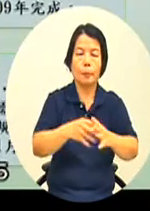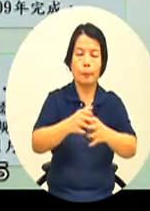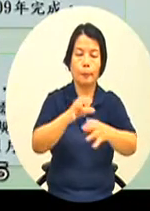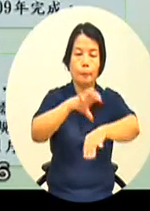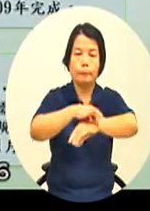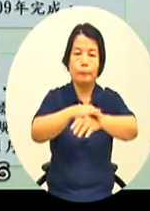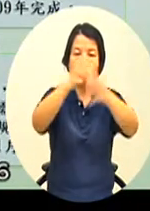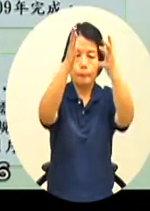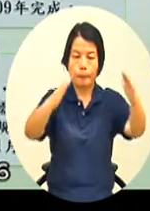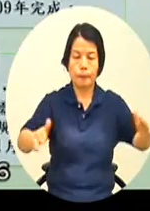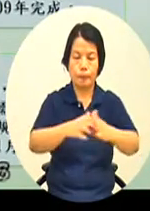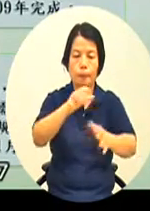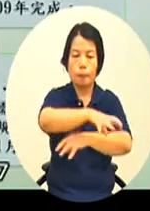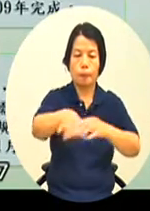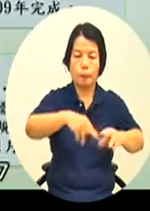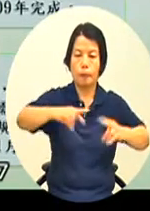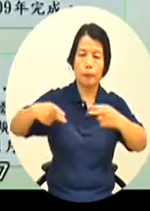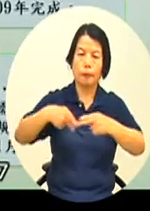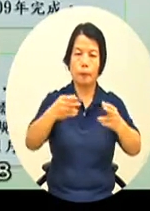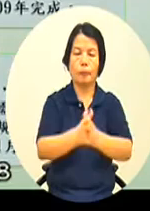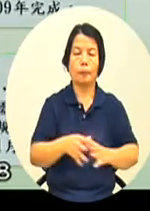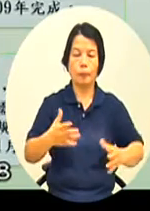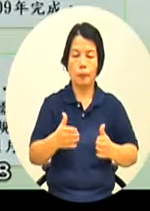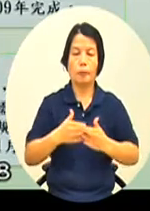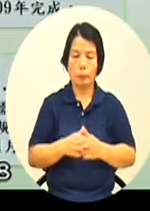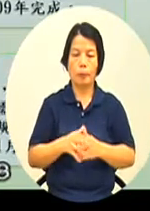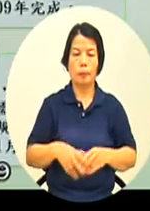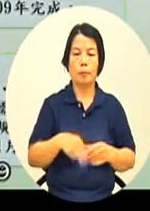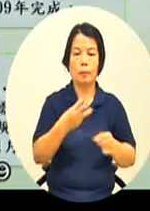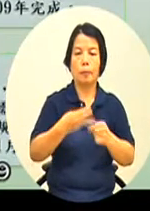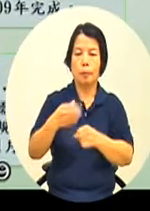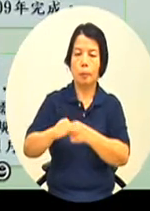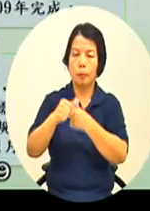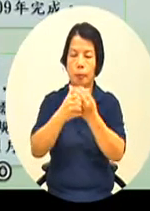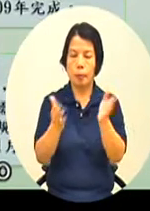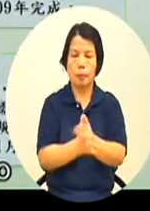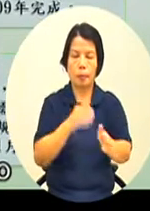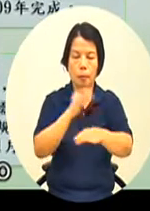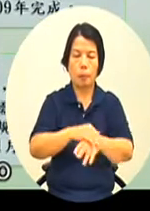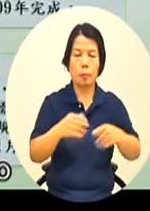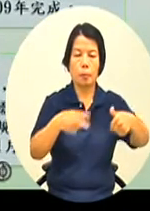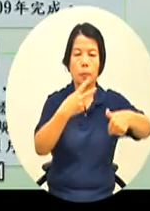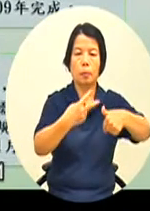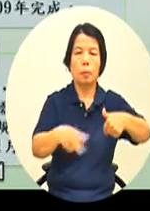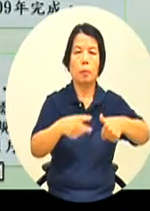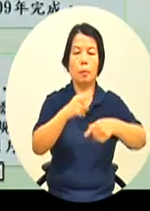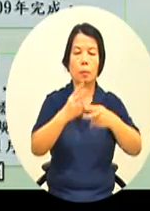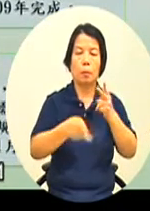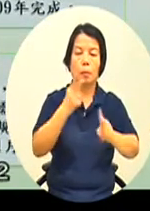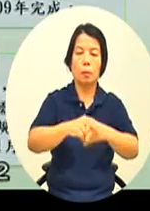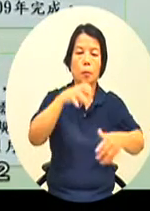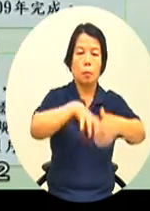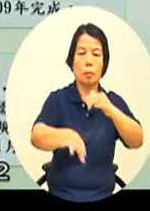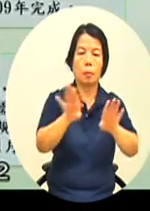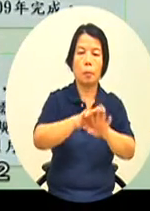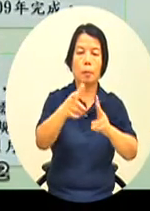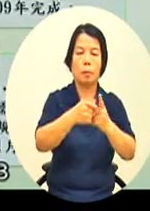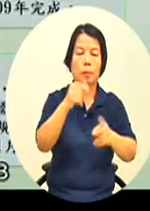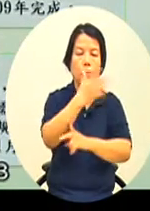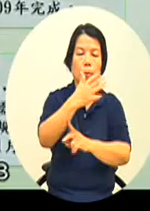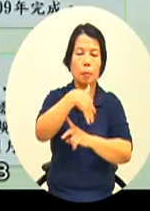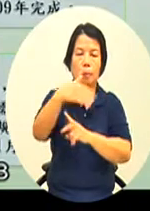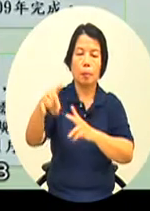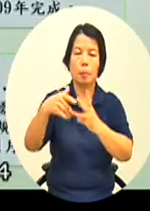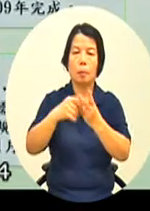环境改善工程，我们更根据分5年的时间将完成仁武、内门、旗山、鹿竹、凤山、湖内